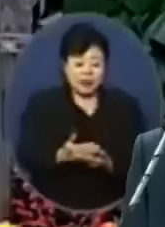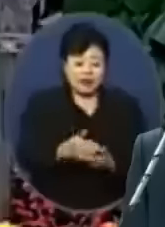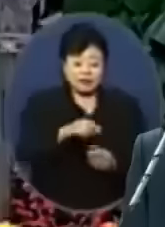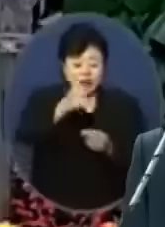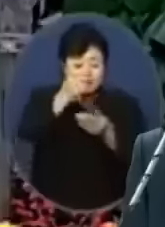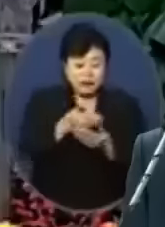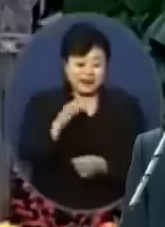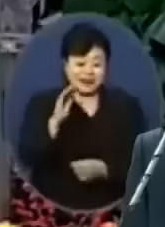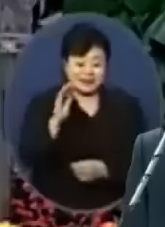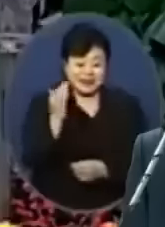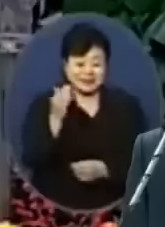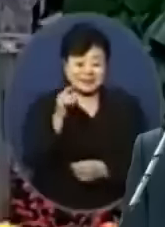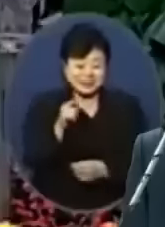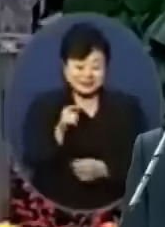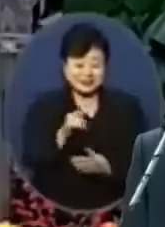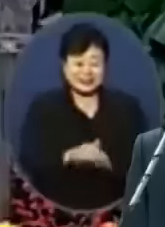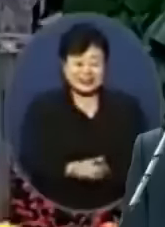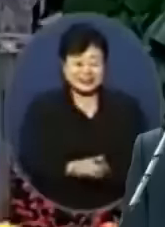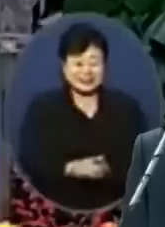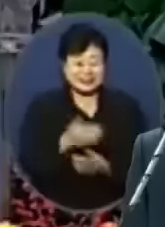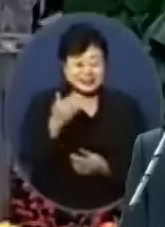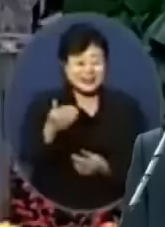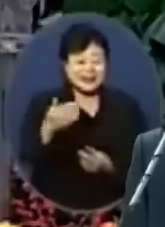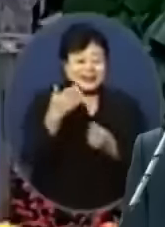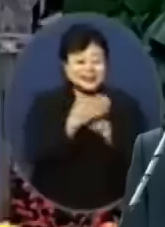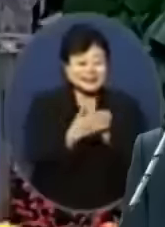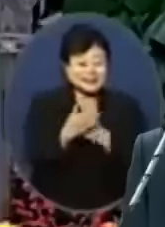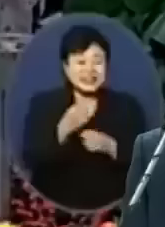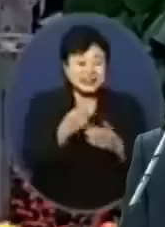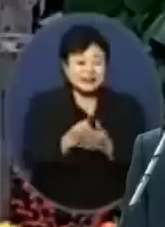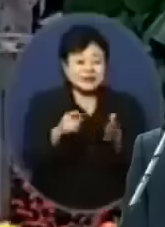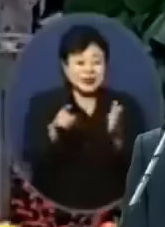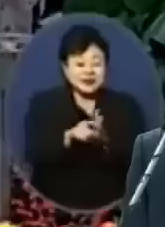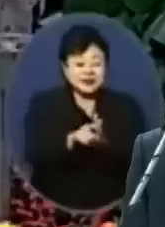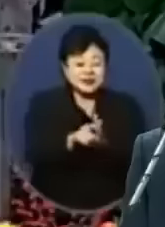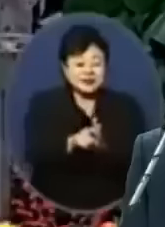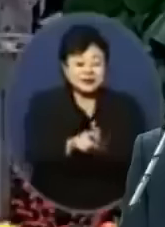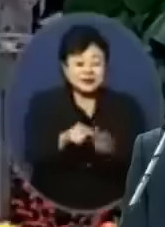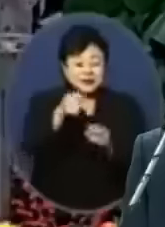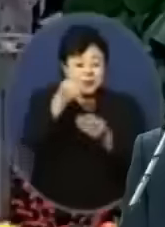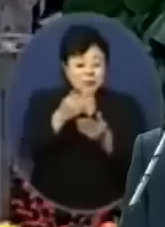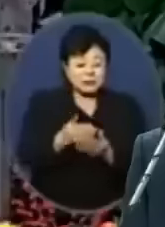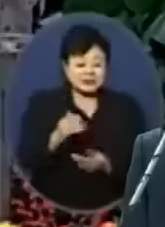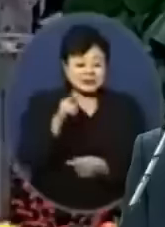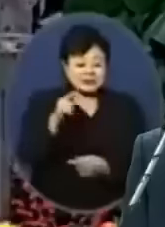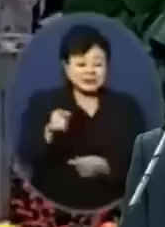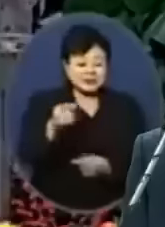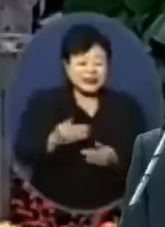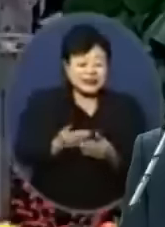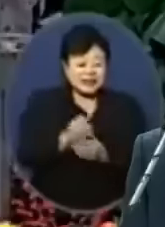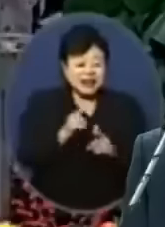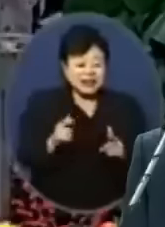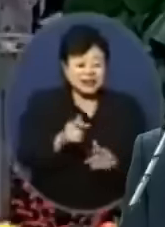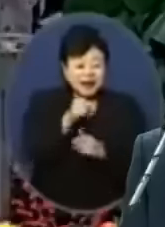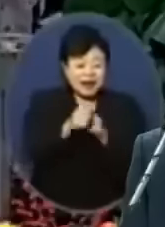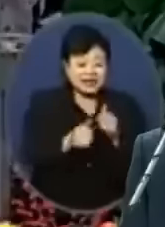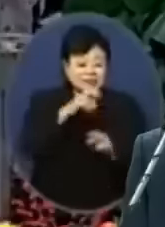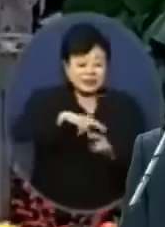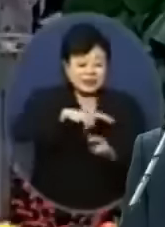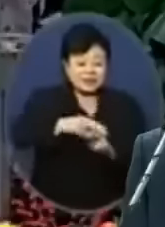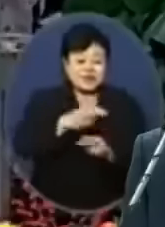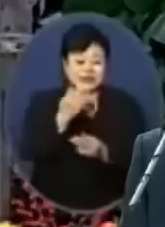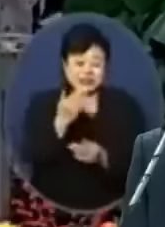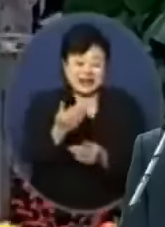구원을 받는다는 것입니다. 너희는 그 은혜에 의하여 믿음으로 말미암아 구원을 받았으니 이것이 너희에게 난 것이 아니요 하나님의